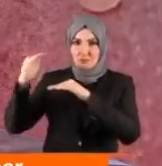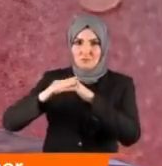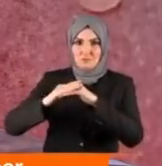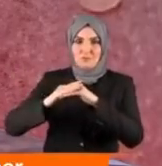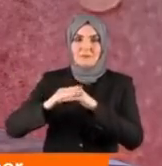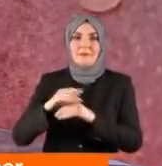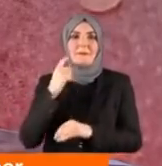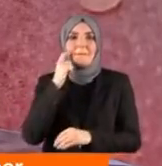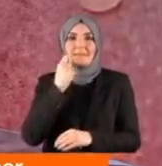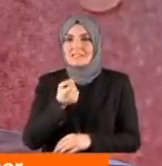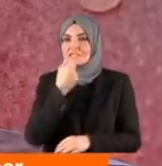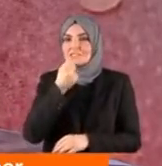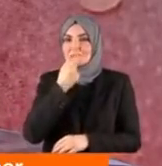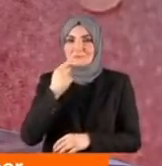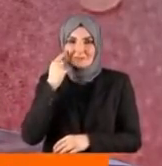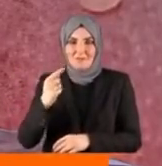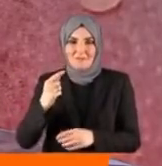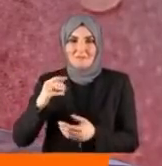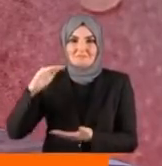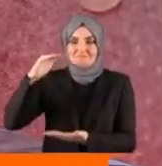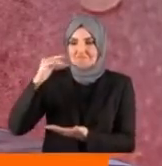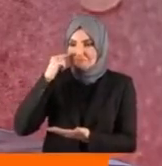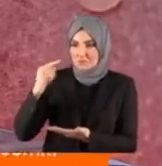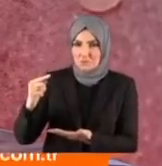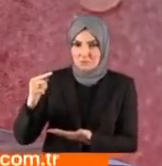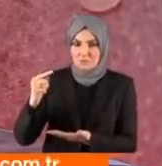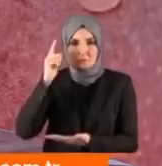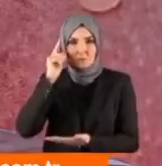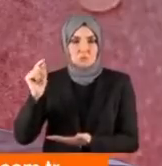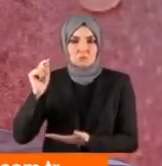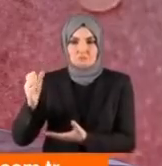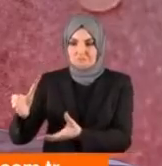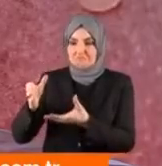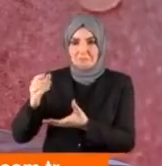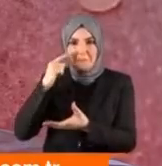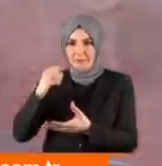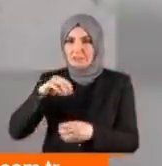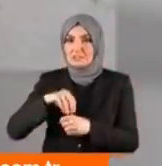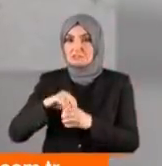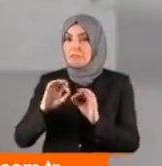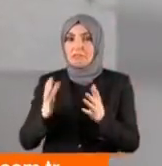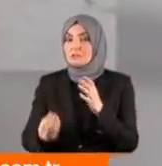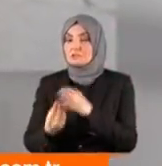Ski ardından şüphelenip içine baktı cips kutusunun içinden bakın ne çıktı